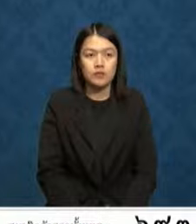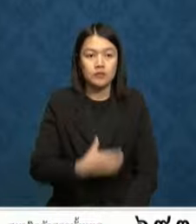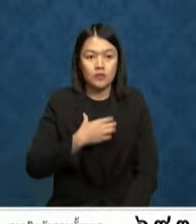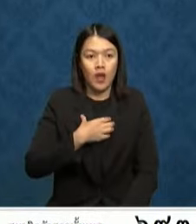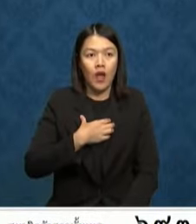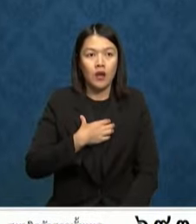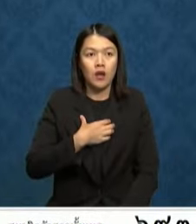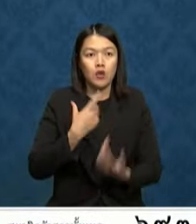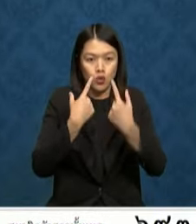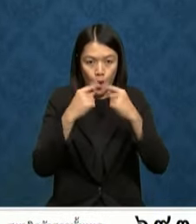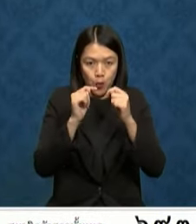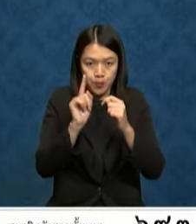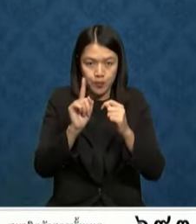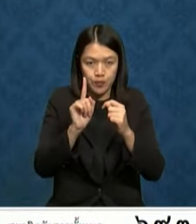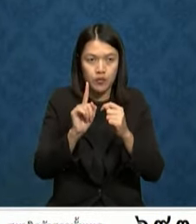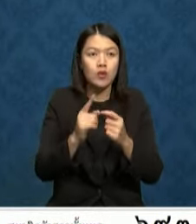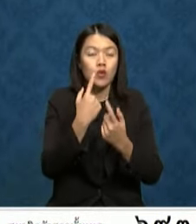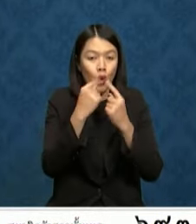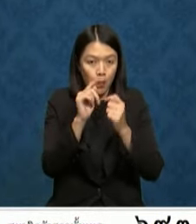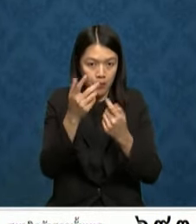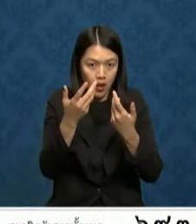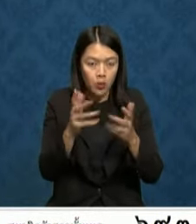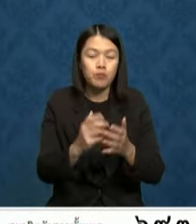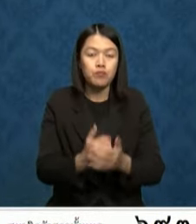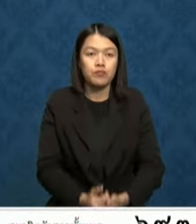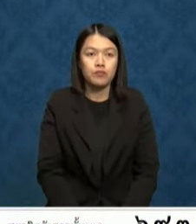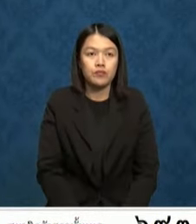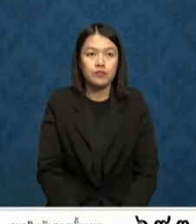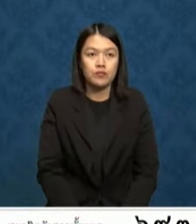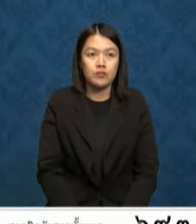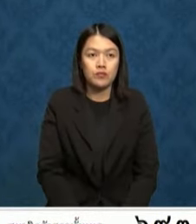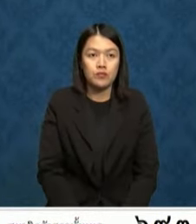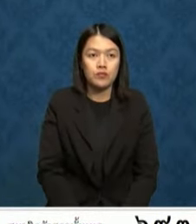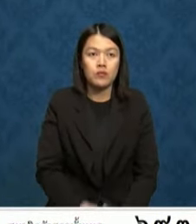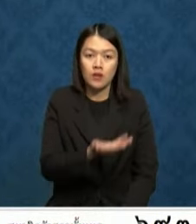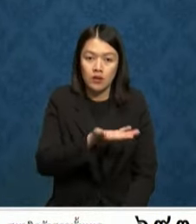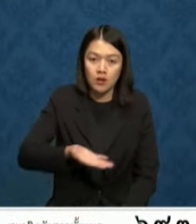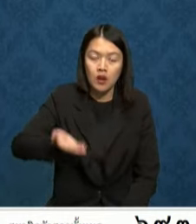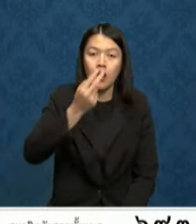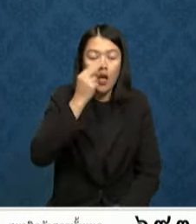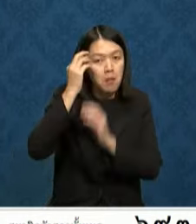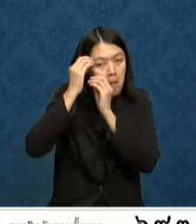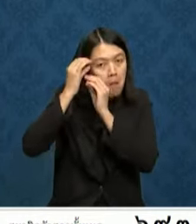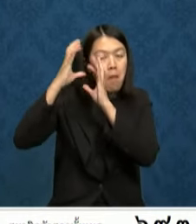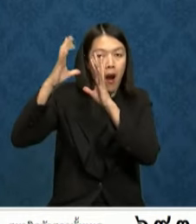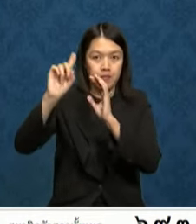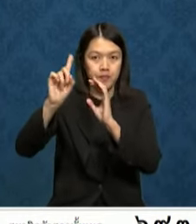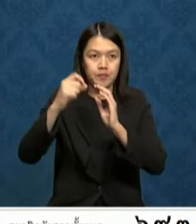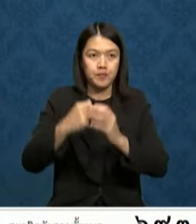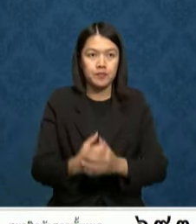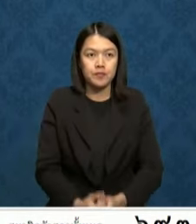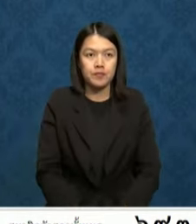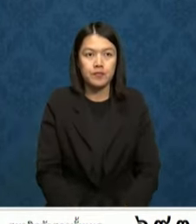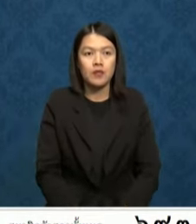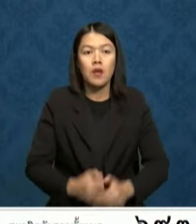อะไรที่เมื่อตอบไปแล้วนะครับท่านผู้ทรงเกียรติจะได้เห็นภาพทั้งหมดว่า